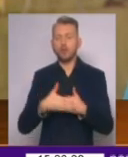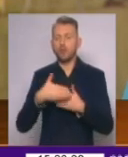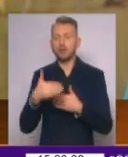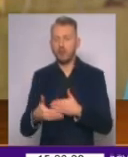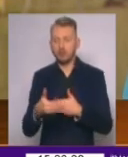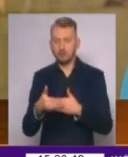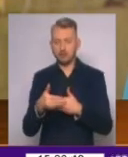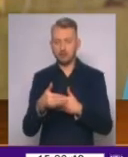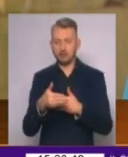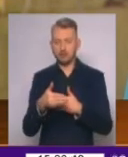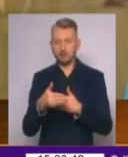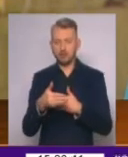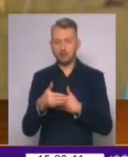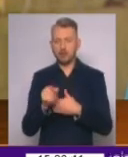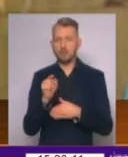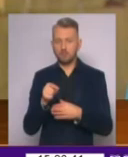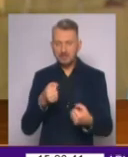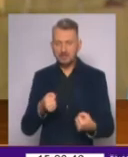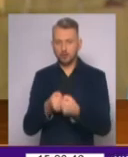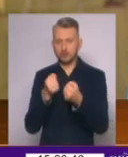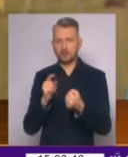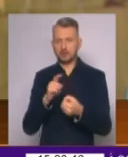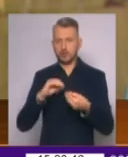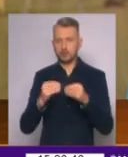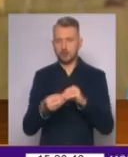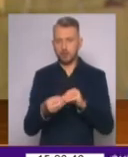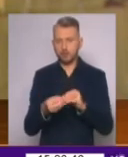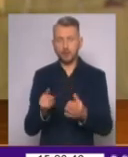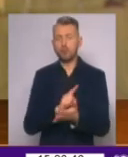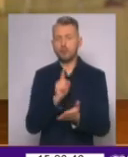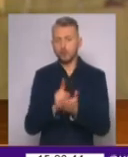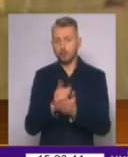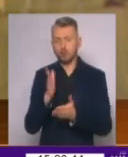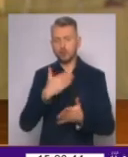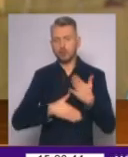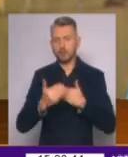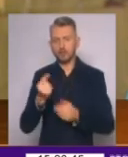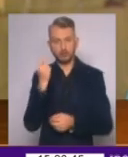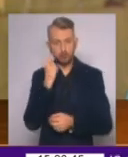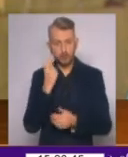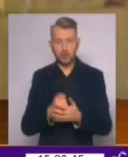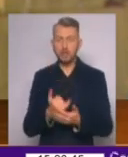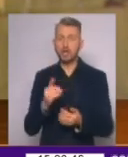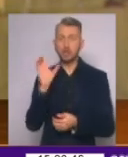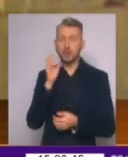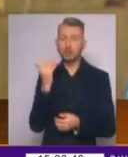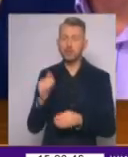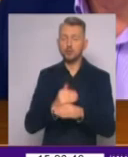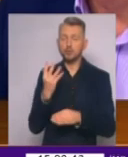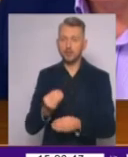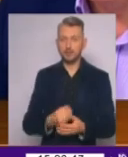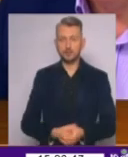цього процесу зовсім не складно. Ви стикнулися все-таки з проблемою. Обов'язково будемо раді вас почути. Зараз слухаємо вас. Добрий день, ви в